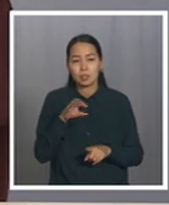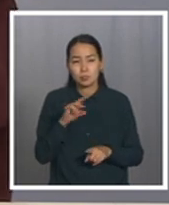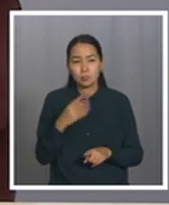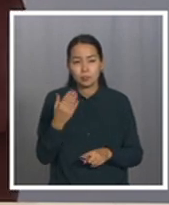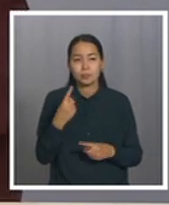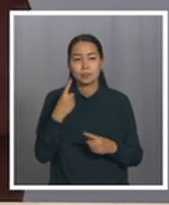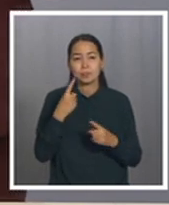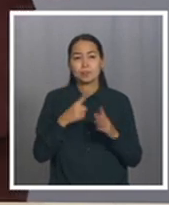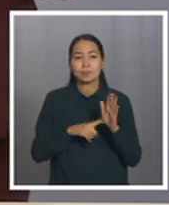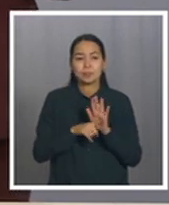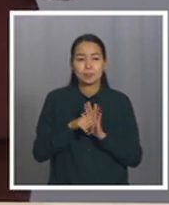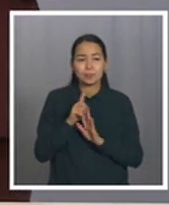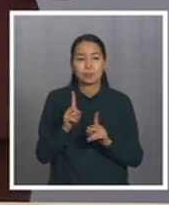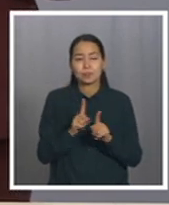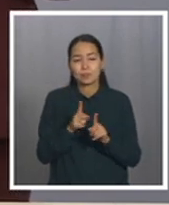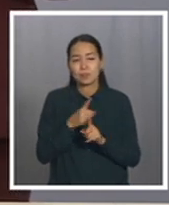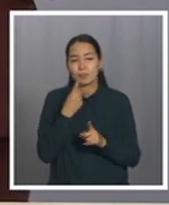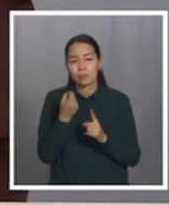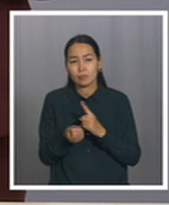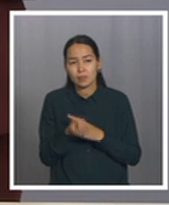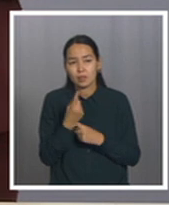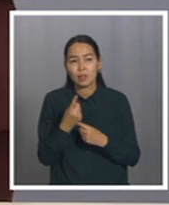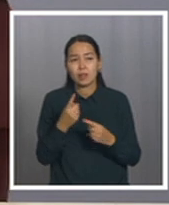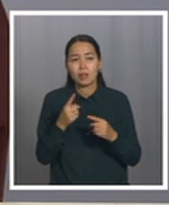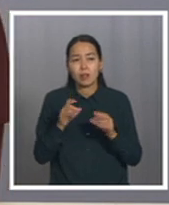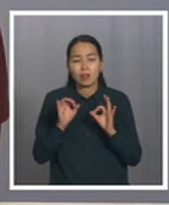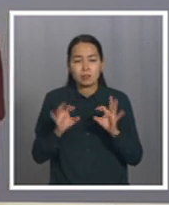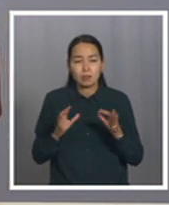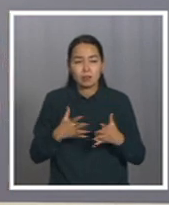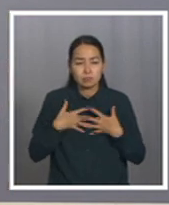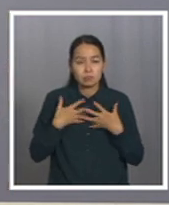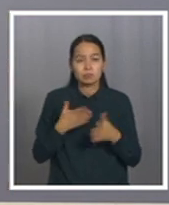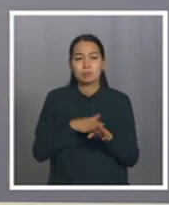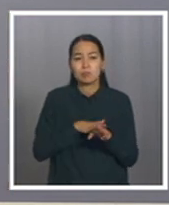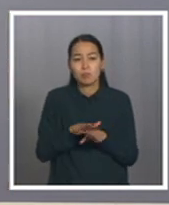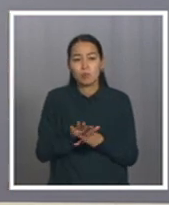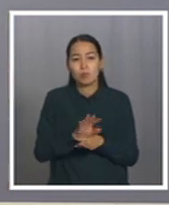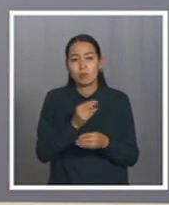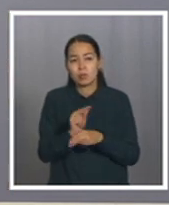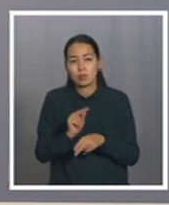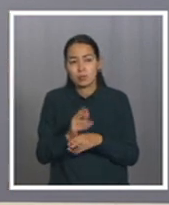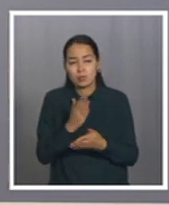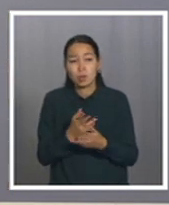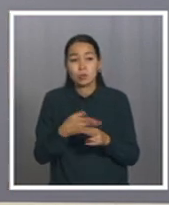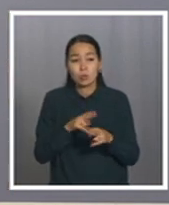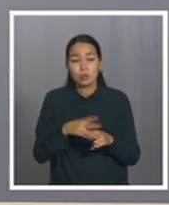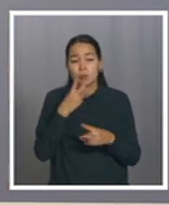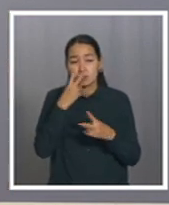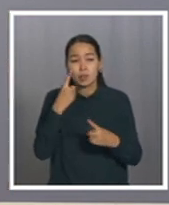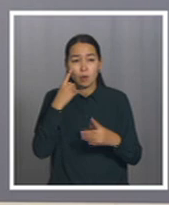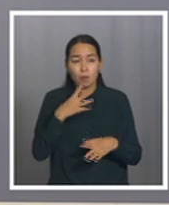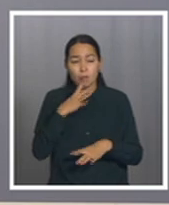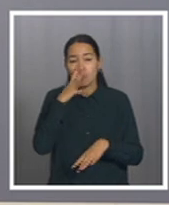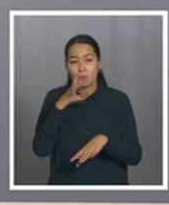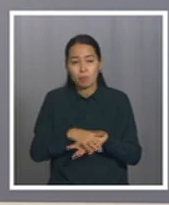Алыстан анаңдай әлпештеп, айғайлап, мимұндалап деп тұрады. Тек қана соны байқап, көретін